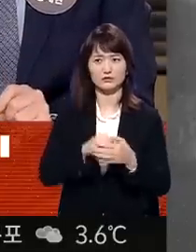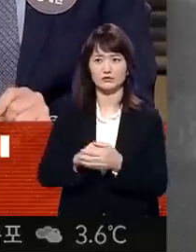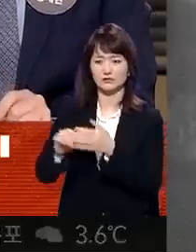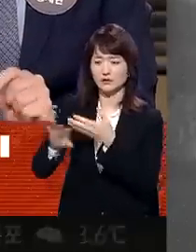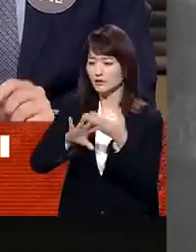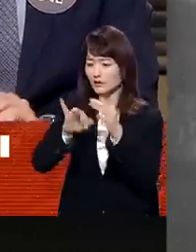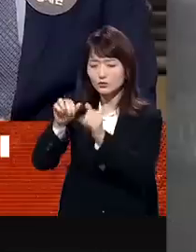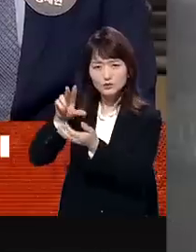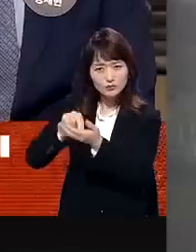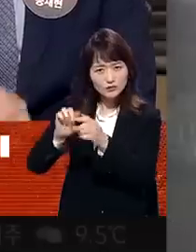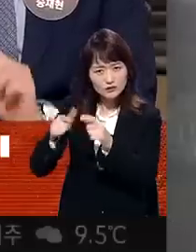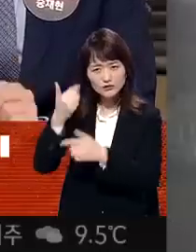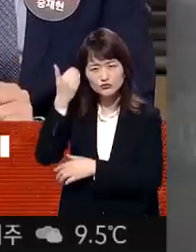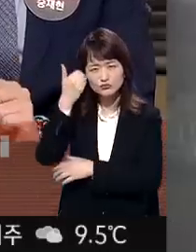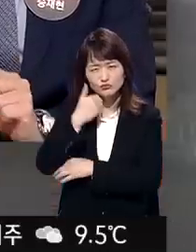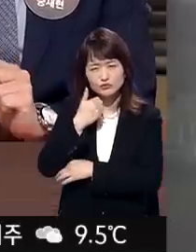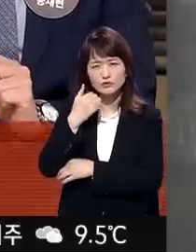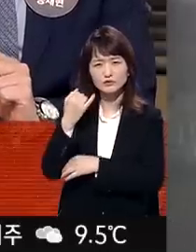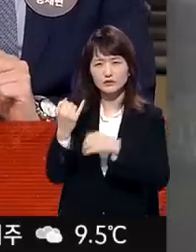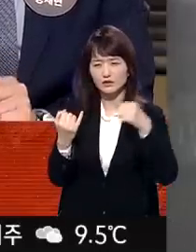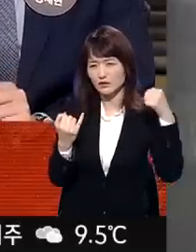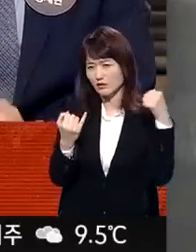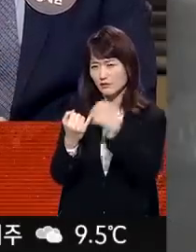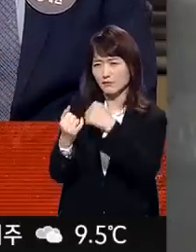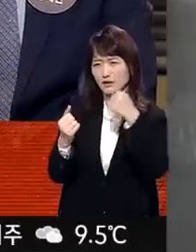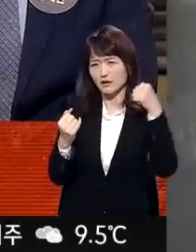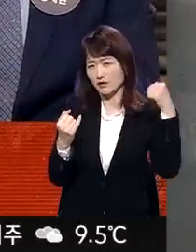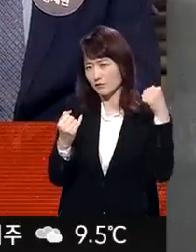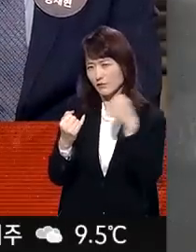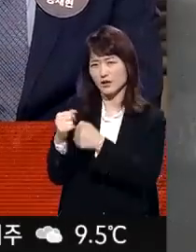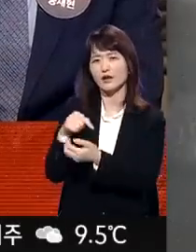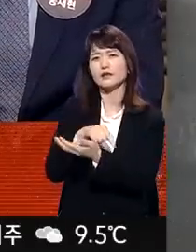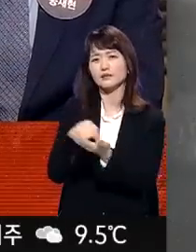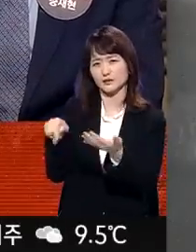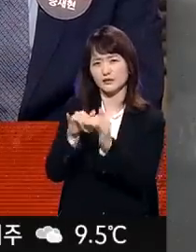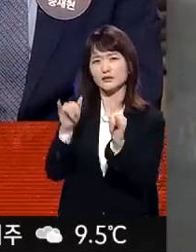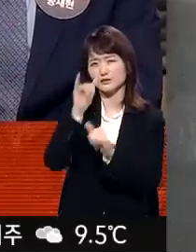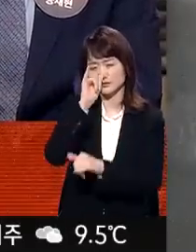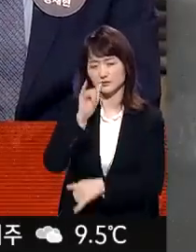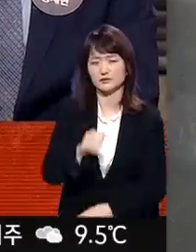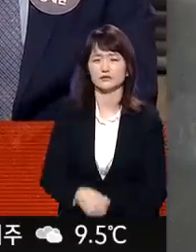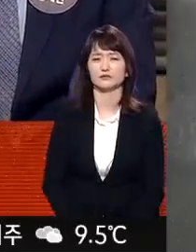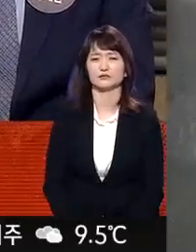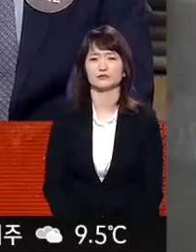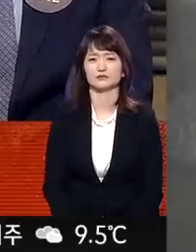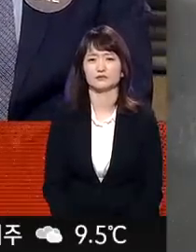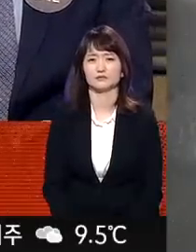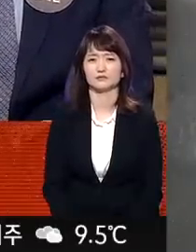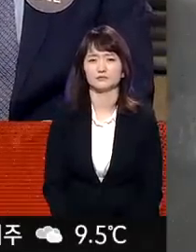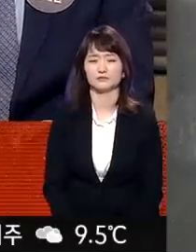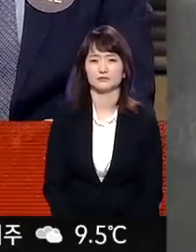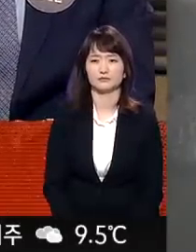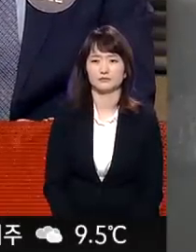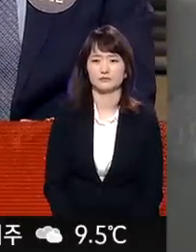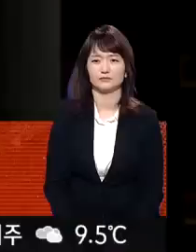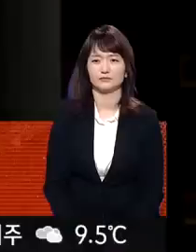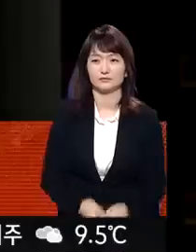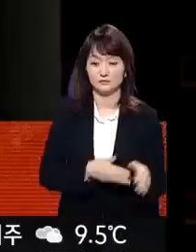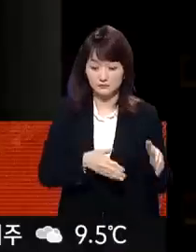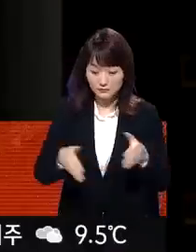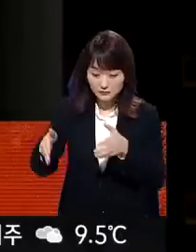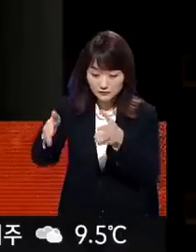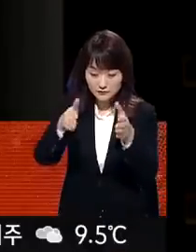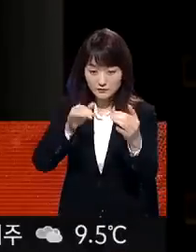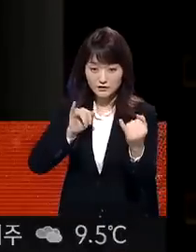외국인이 문제가 아니라 누구라도 폭행의 피해자가 될 수 있던 상황이었다는 말씀 드리겠습니다. 팀장님, 그리고 길을